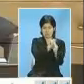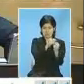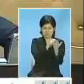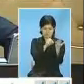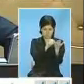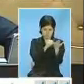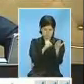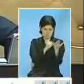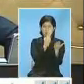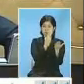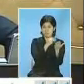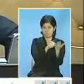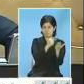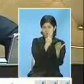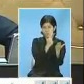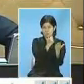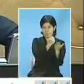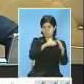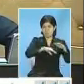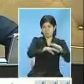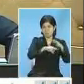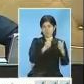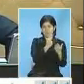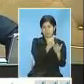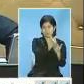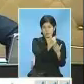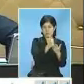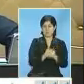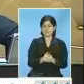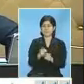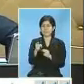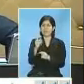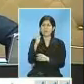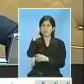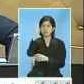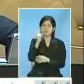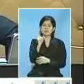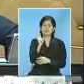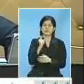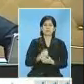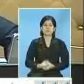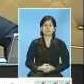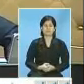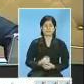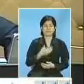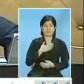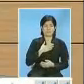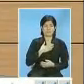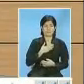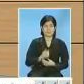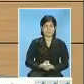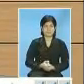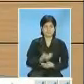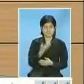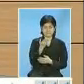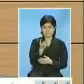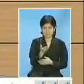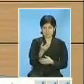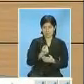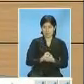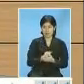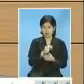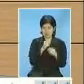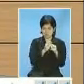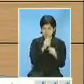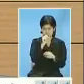มนั่งจดคำพูดของท่านอยู่ ไม่เป็นไรท่านประท้วงว่าอย่างไรฮะ ผมประท้วงว่าขอให้ท่านสุนั